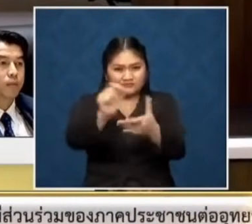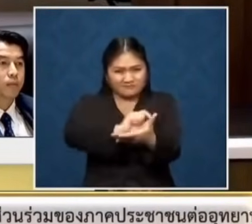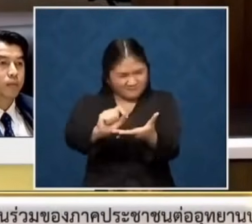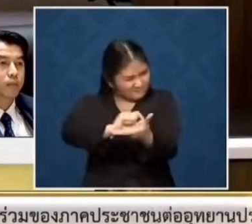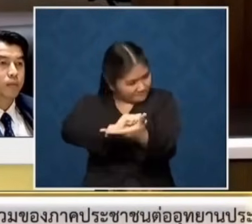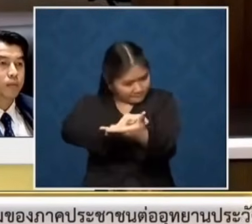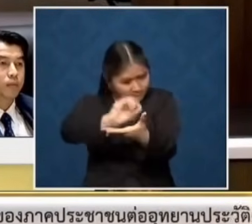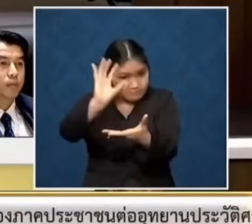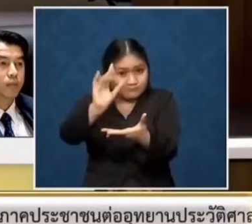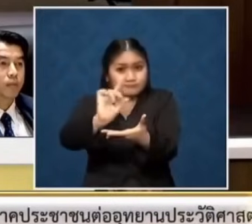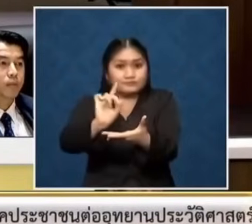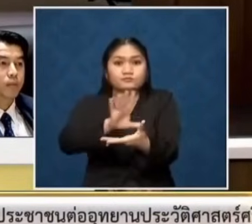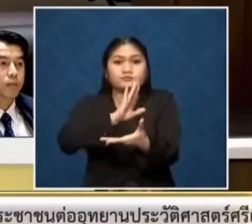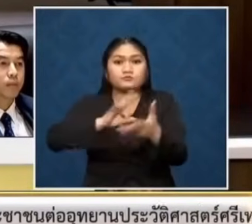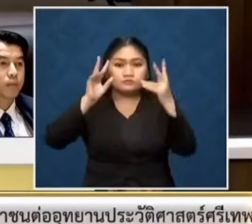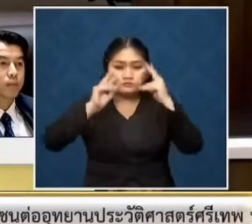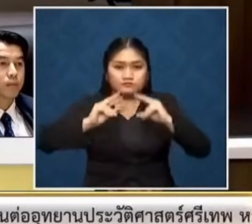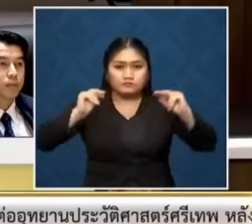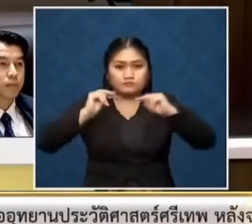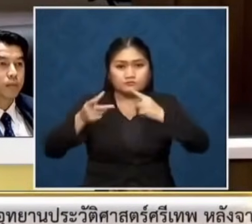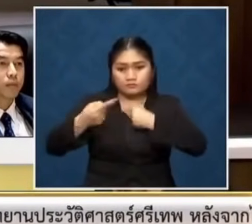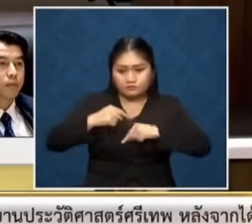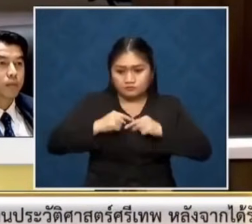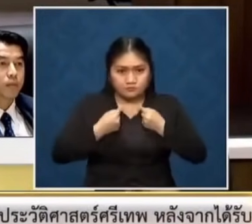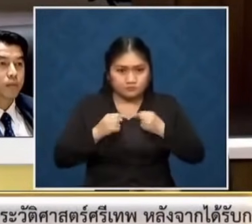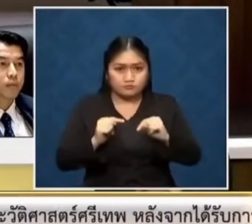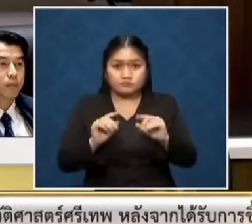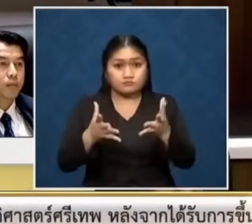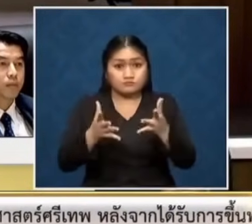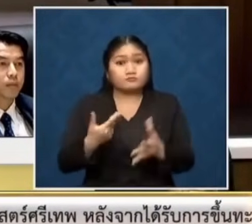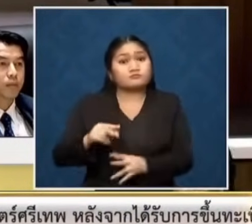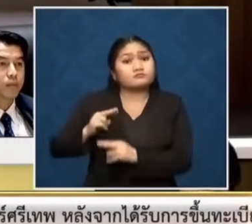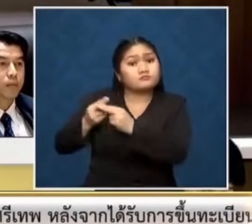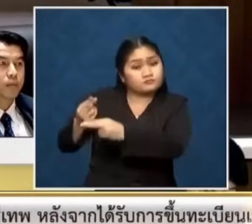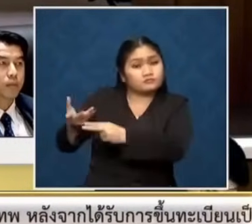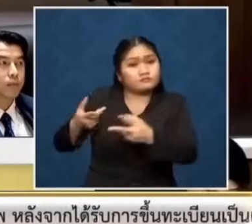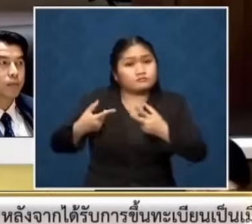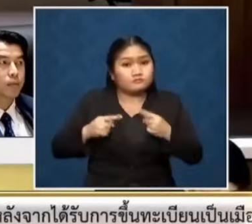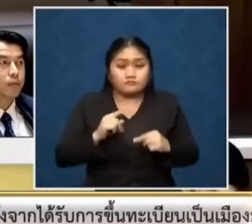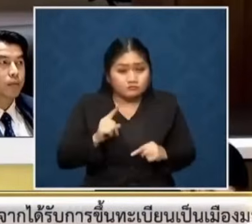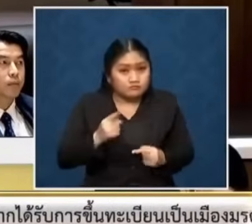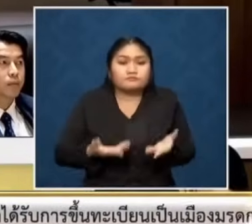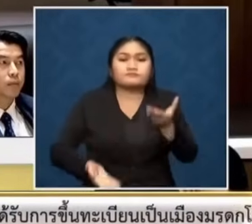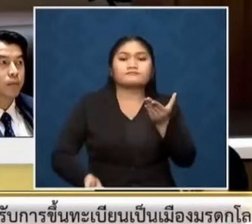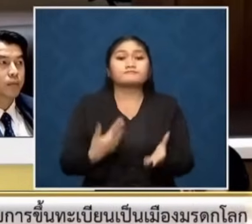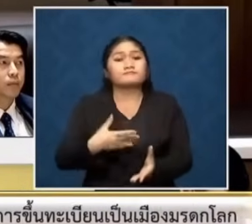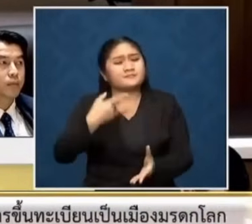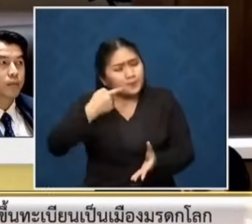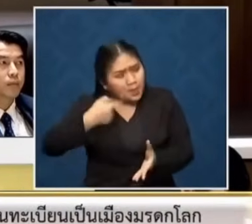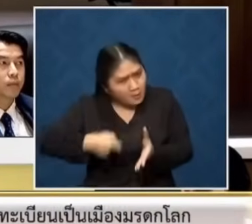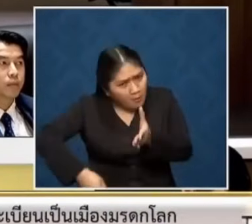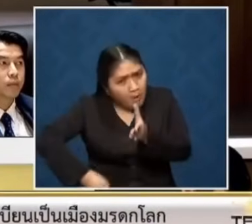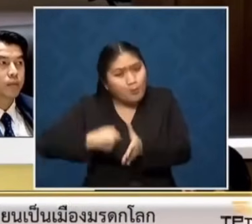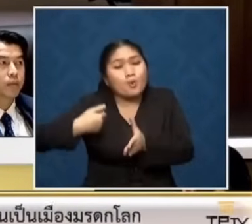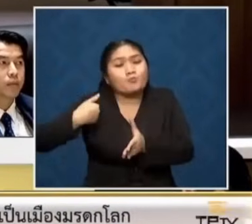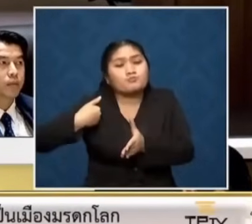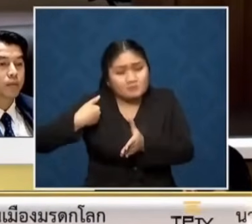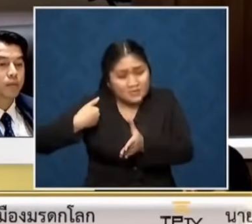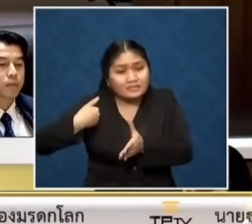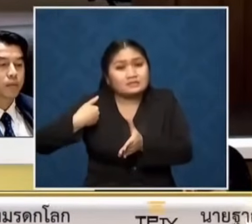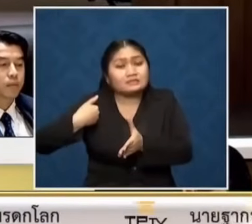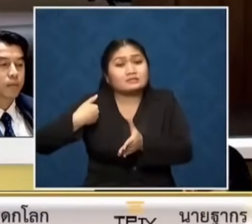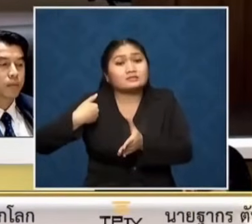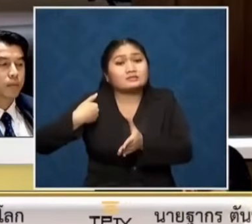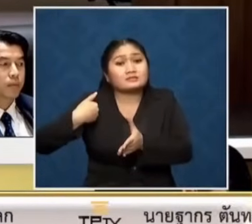ครับว่าท่านนายกนั้นอาจจะไม่มาตอบกระทู้ถามด้วยตัวเองได้เว้นแต่มีเหตุจำเป็นอันมิอาจหลีกเลี่ยง